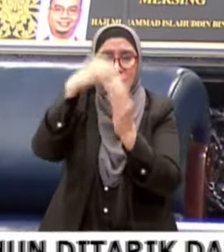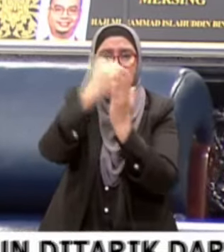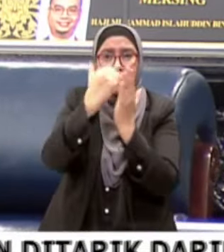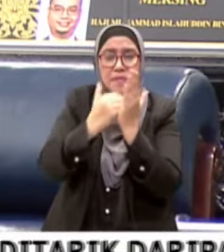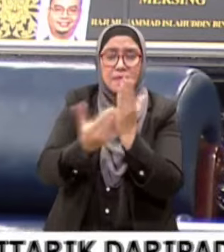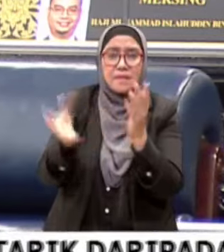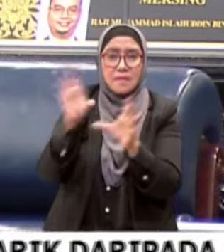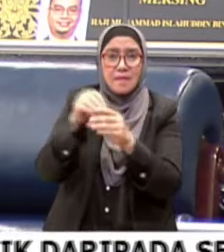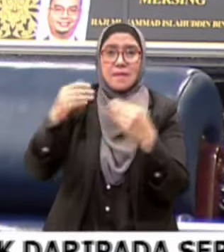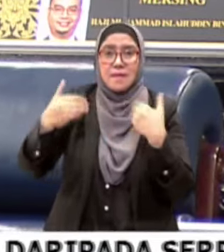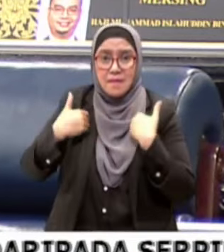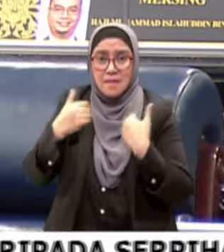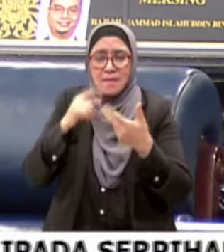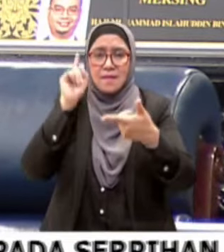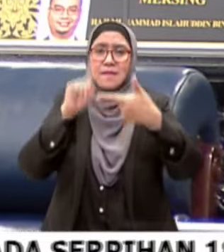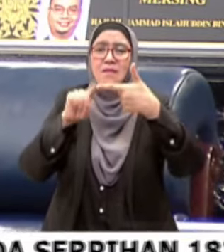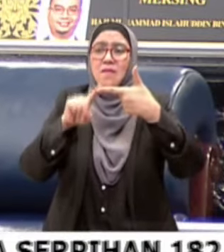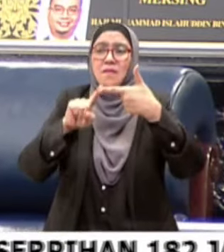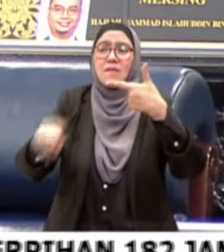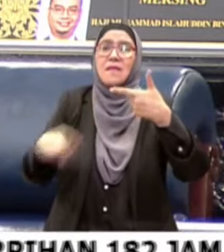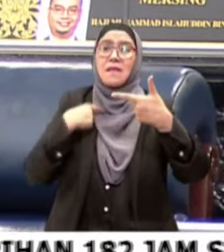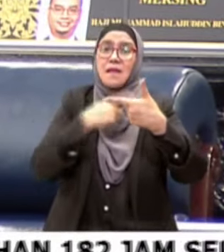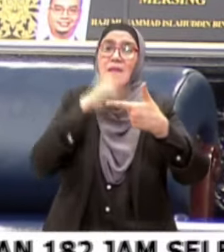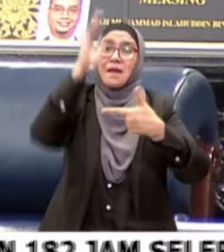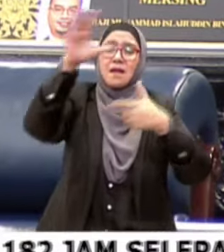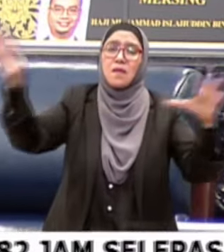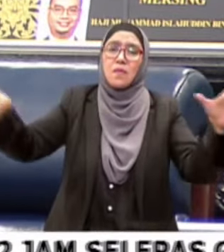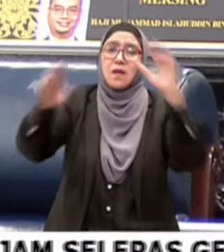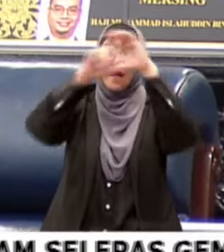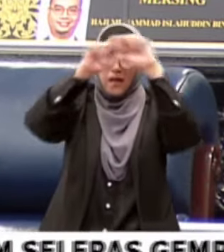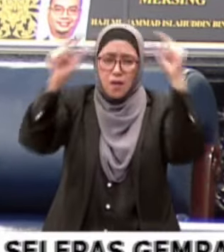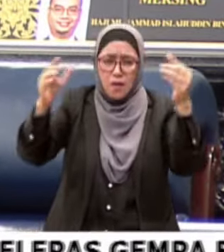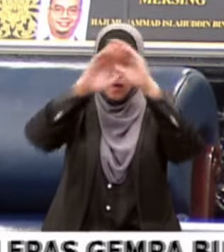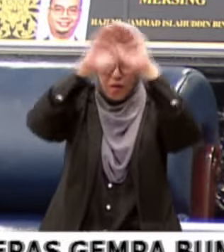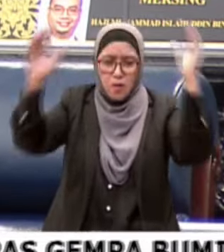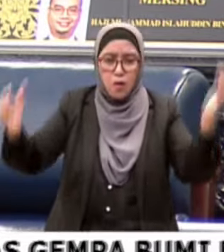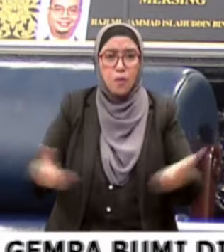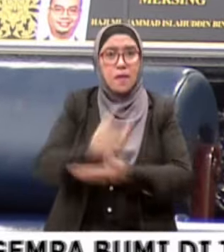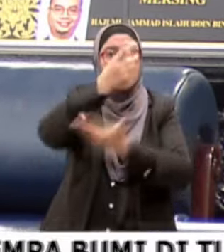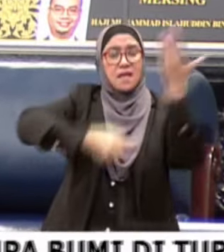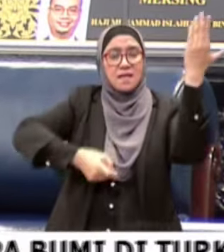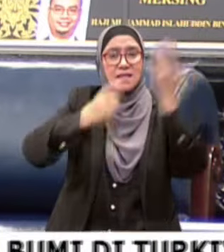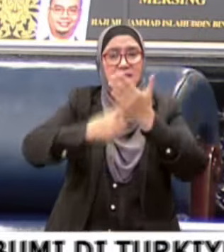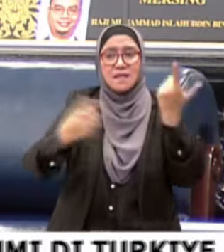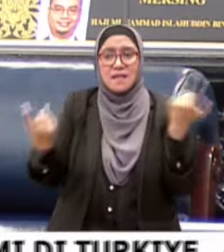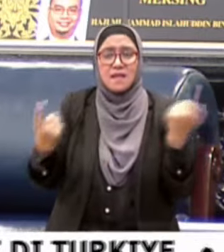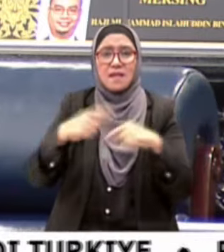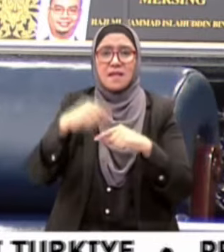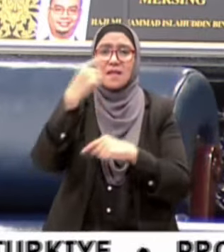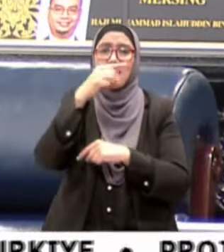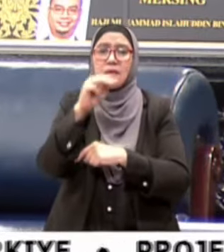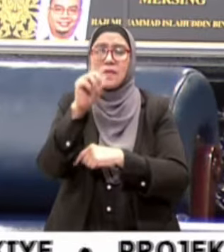Tentang Kita akan melaksanakan global textry dalam tahun